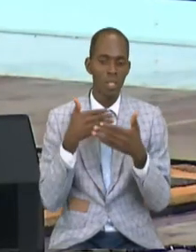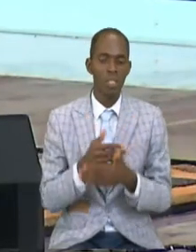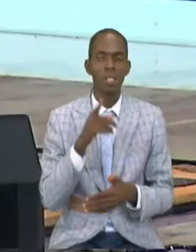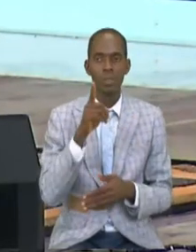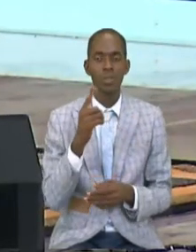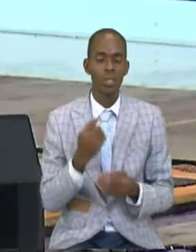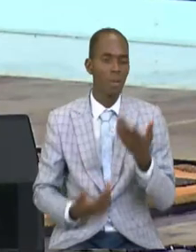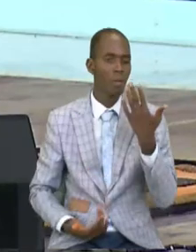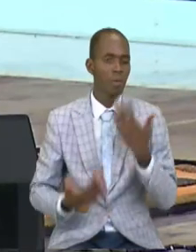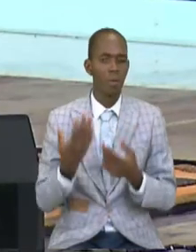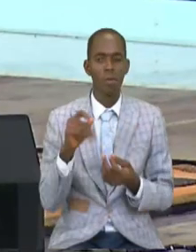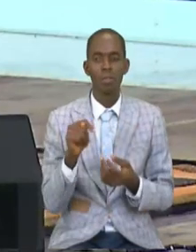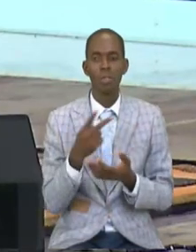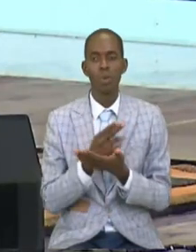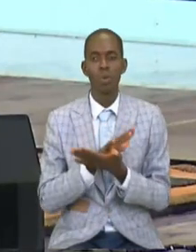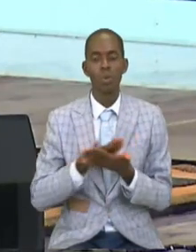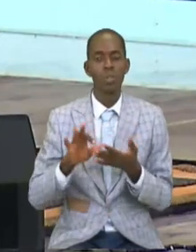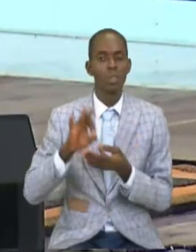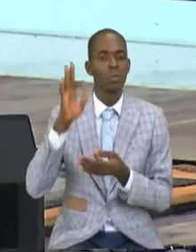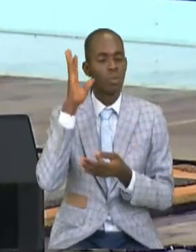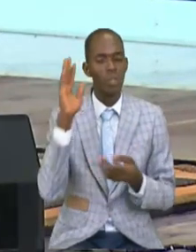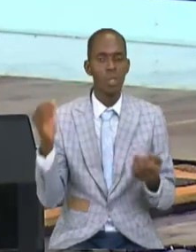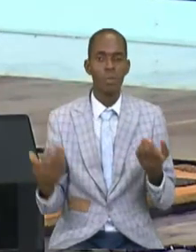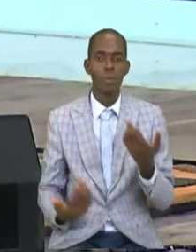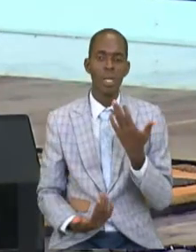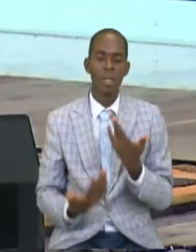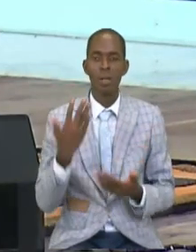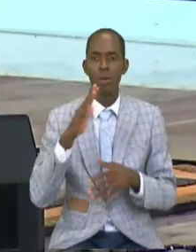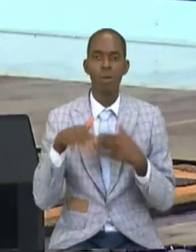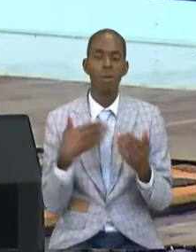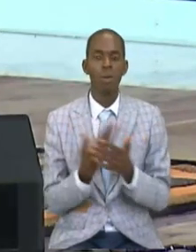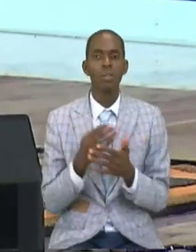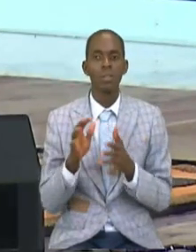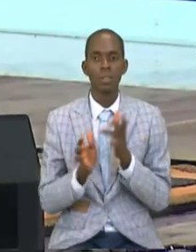trouve, le feu du Saint-Esprit va les brûler tous.